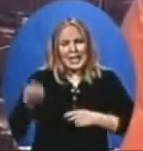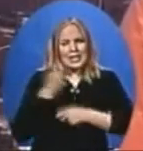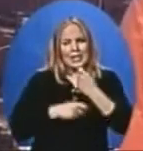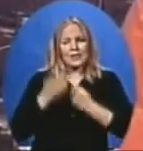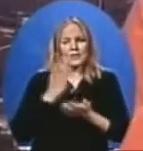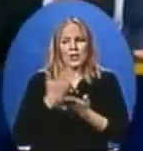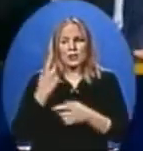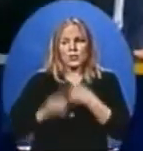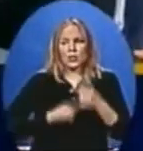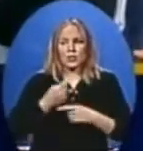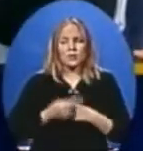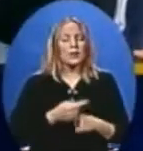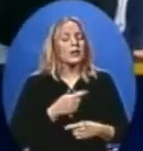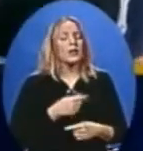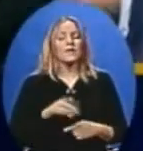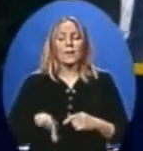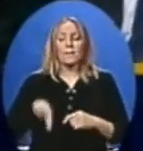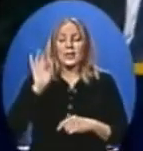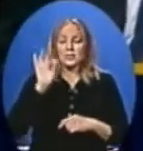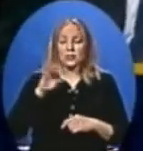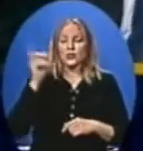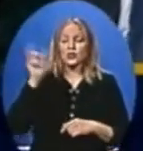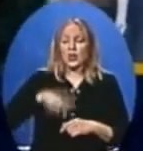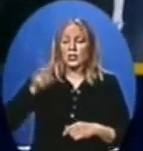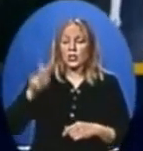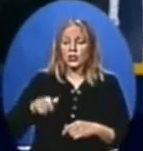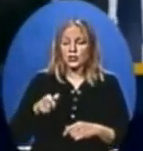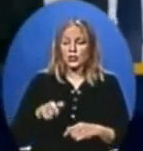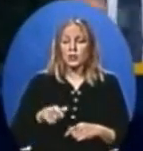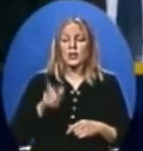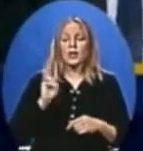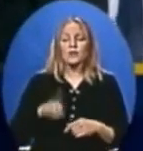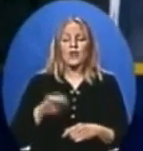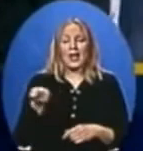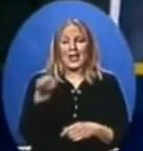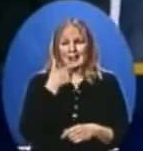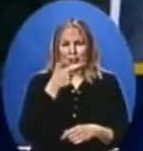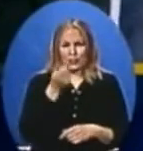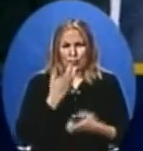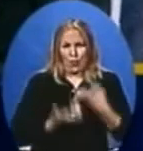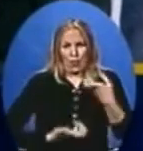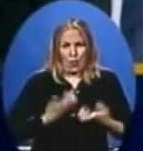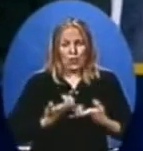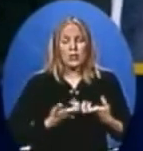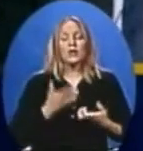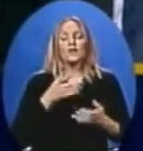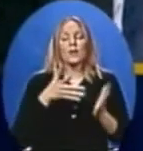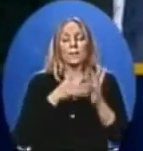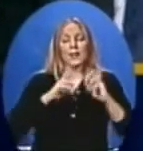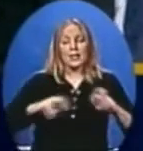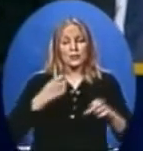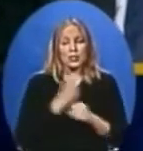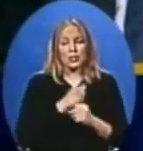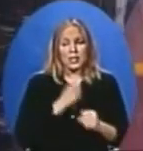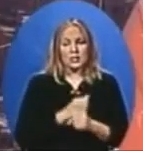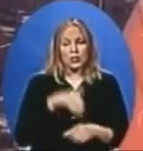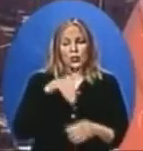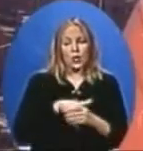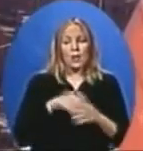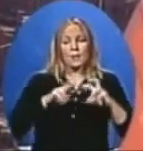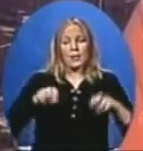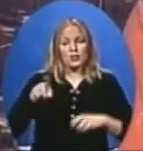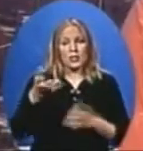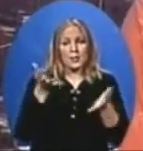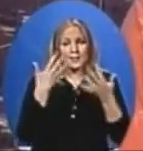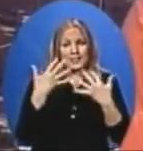מספר שנים. לא, אבל אני מבין שיש מחקר חדש שעומד להתפרסם. ומה שמצאו זה שאנשים ניתן אגב לתת אותו בתור תרופה, ובמחקרים שנעשים, כולל המחקר שאתה